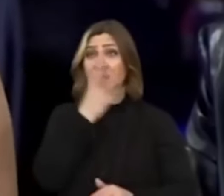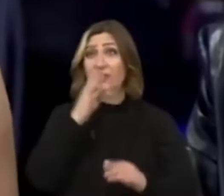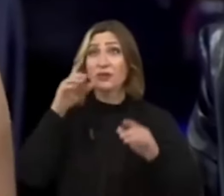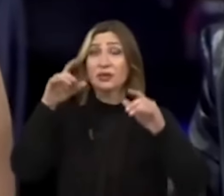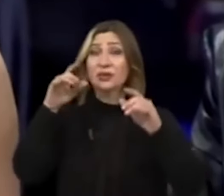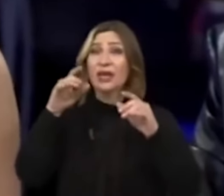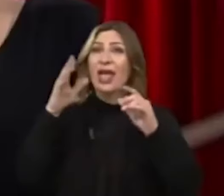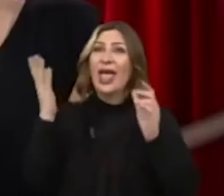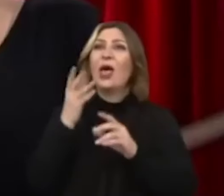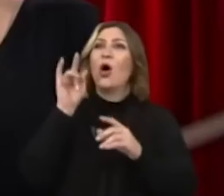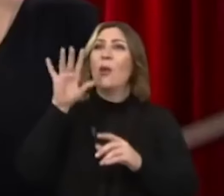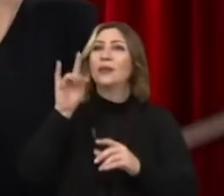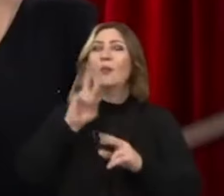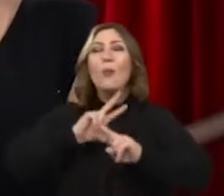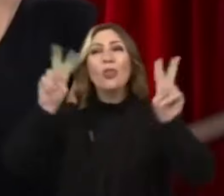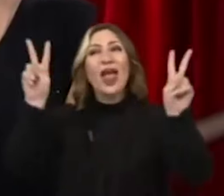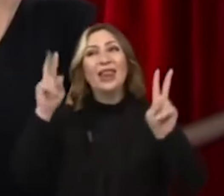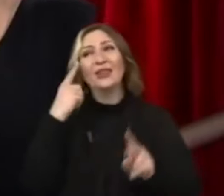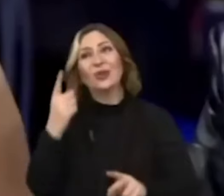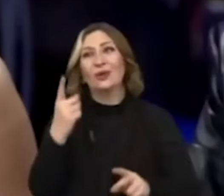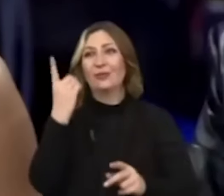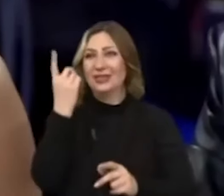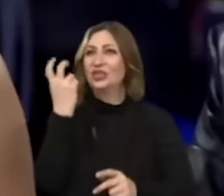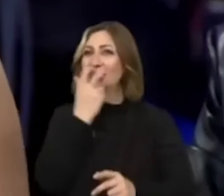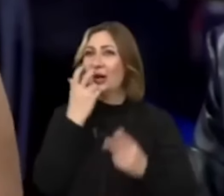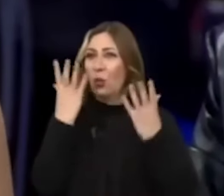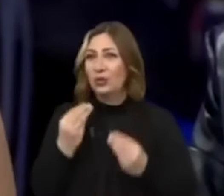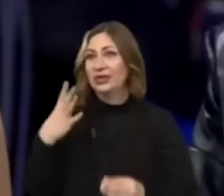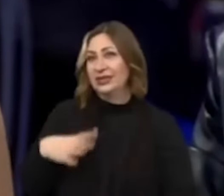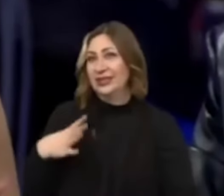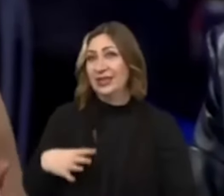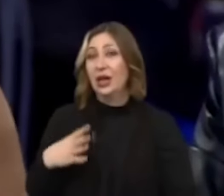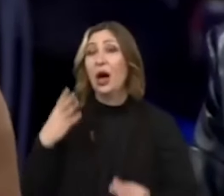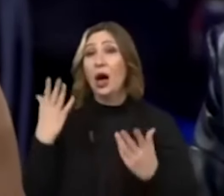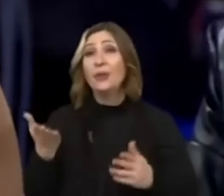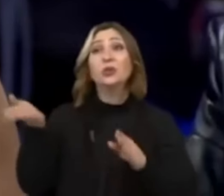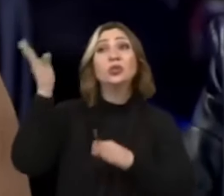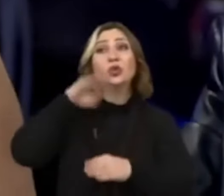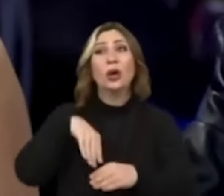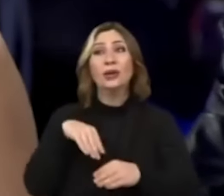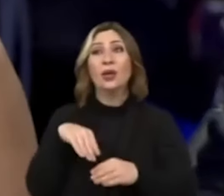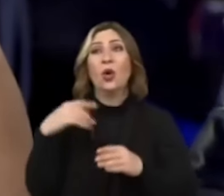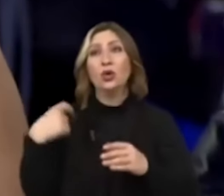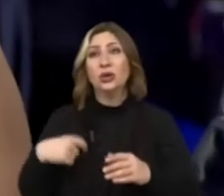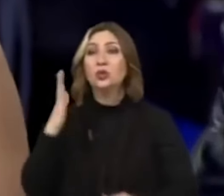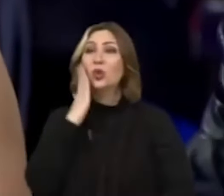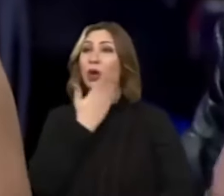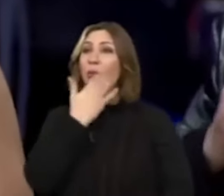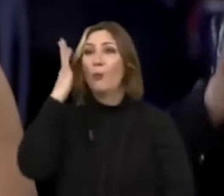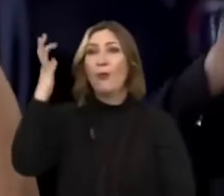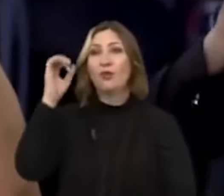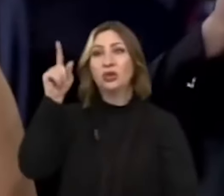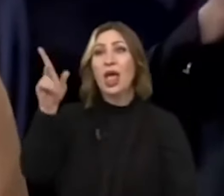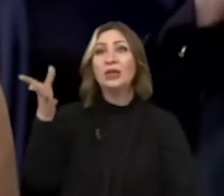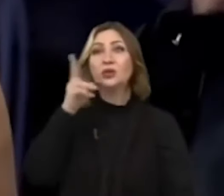vizyona girecek. Hey 15'li herkes bir modern ve batıya yüzü dönük bir versiyonu olsun da istedik. Ama sonradan özellikle Tokatlı profesörler